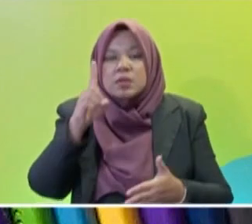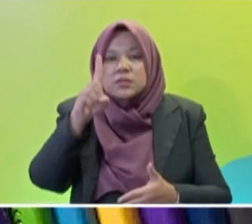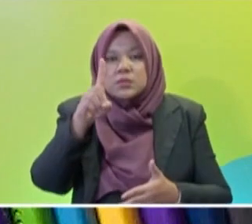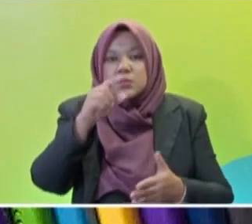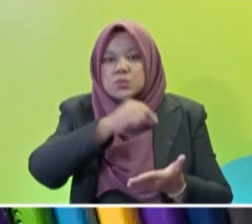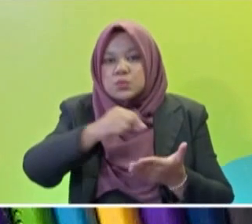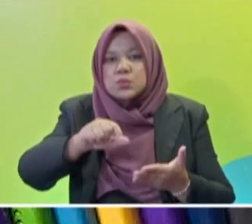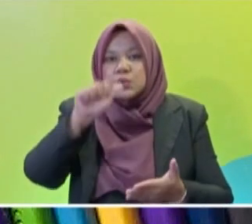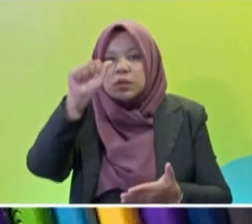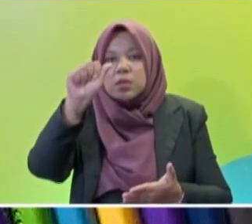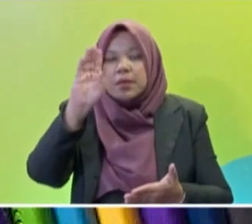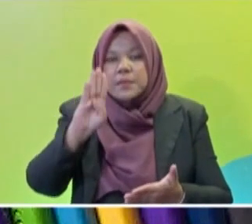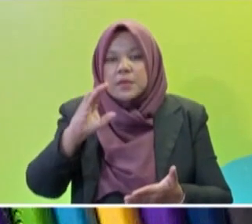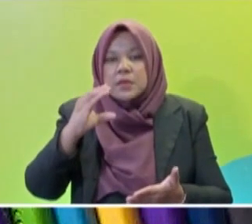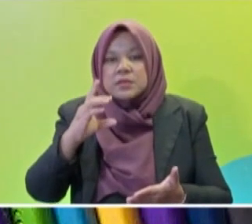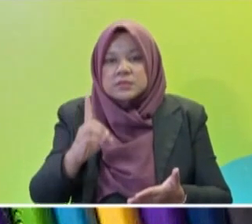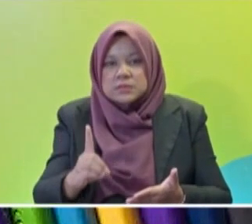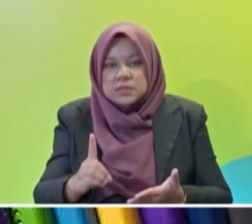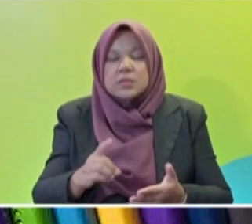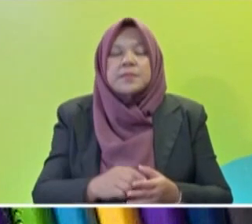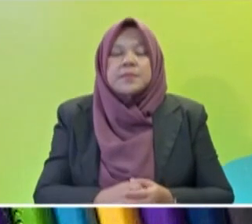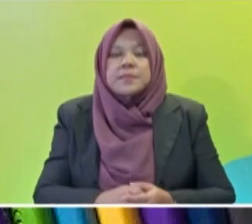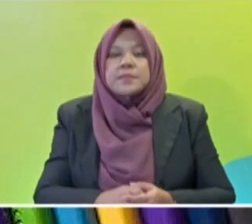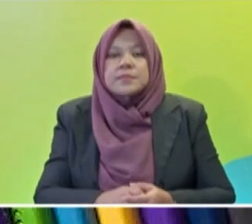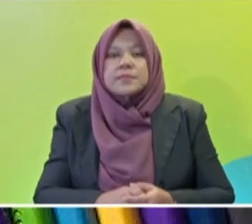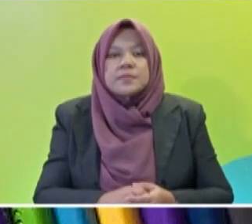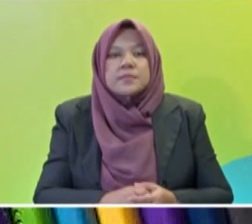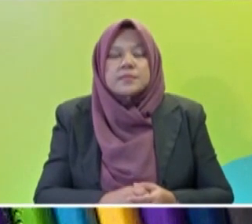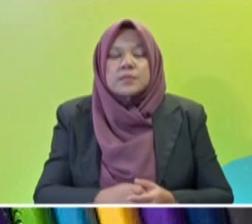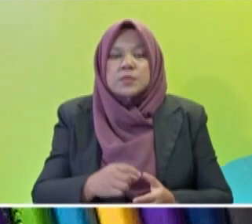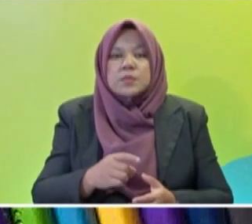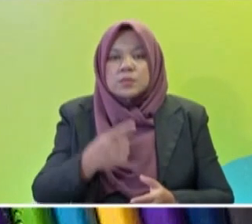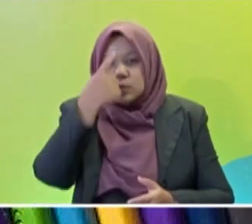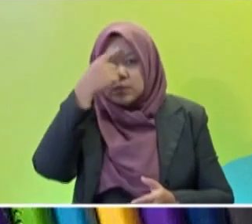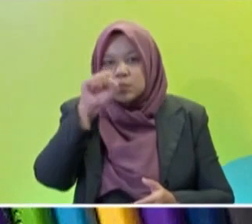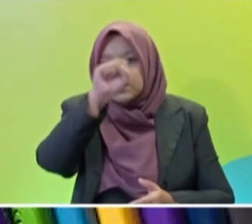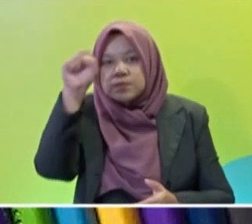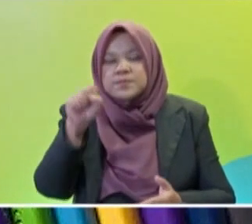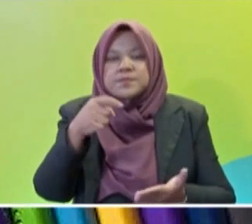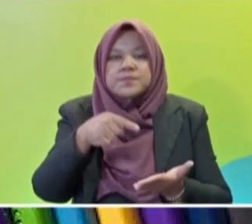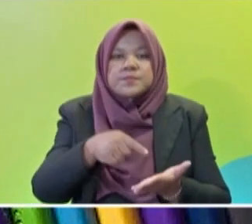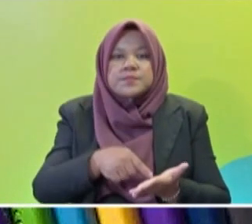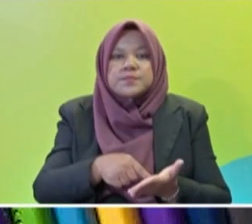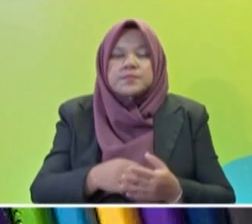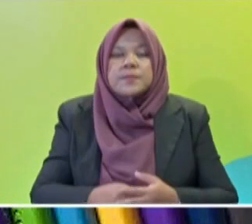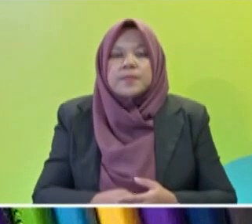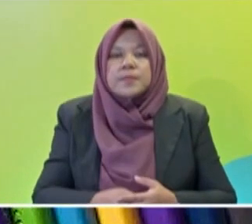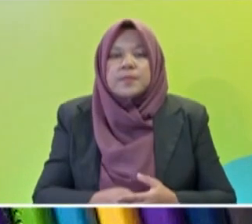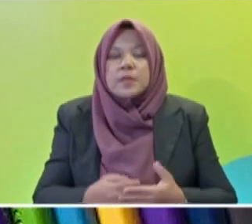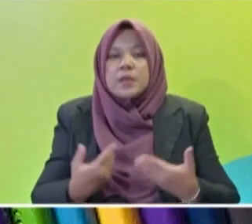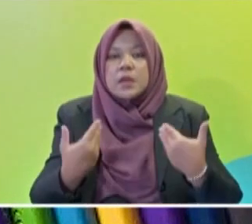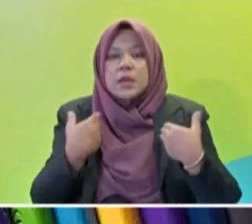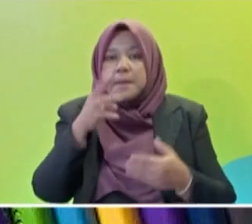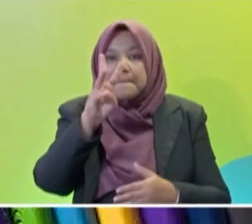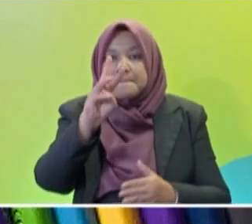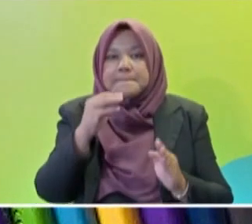ABC dan d pada ruang yang disediakan Oke untuk soal yang ini diperuntukkan 4